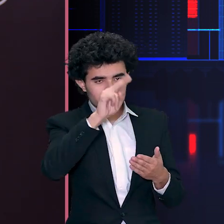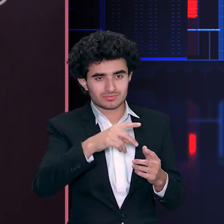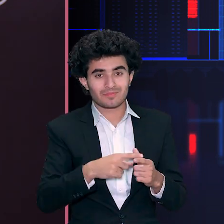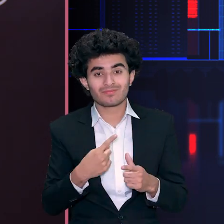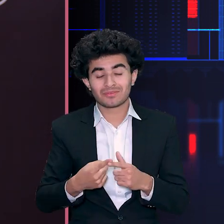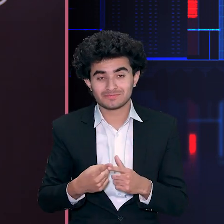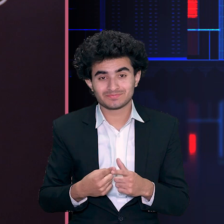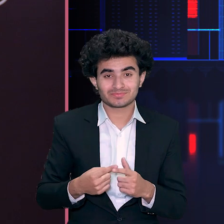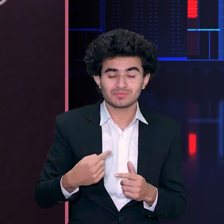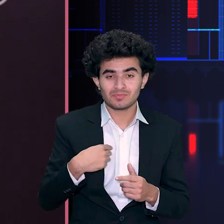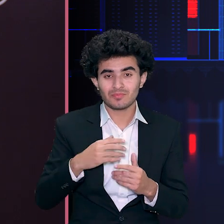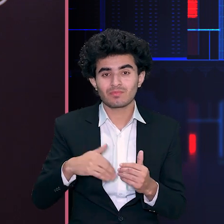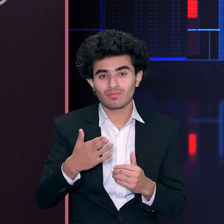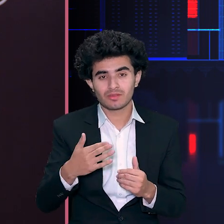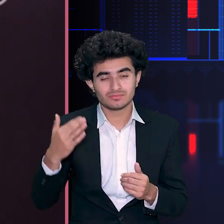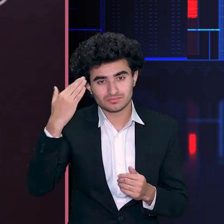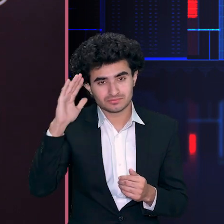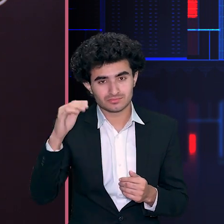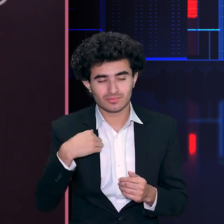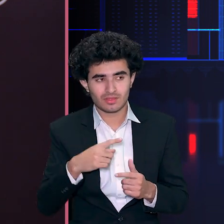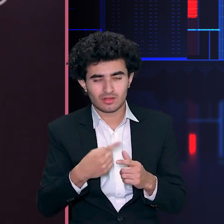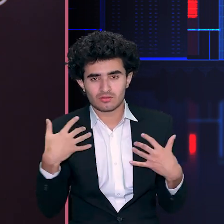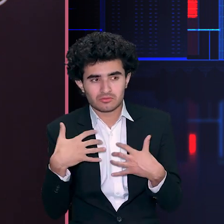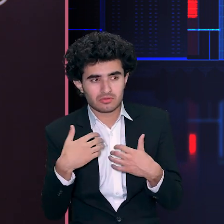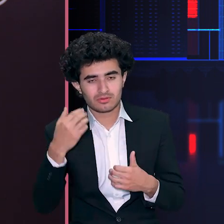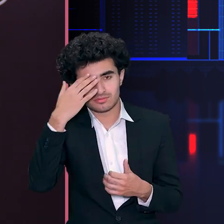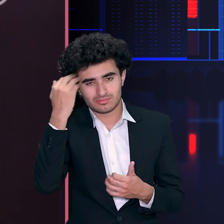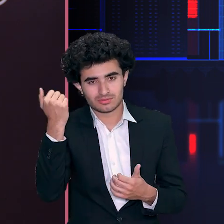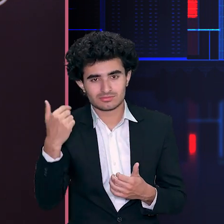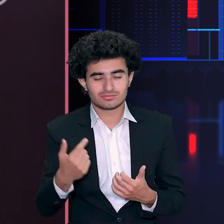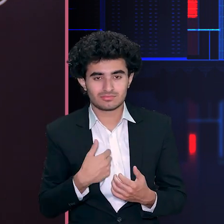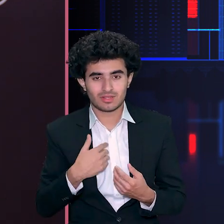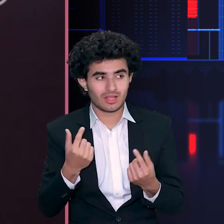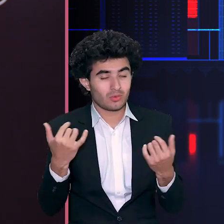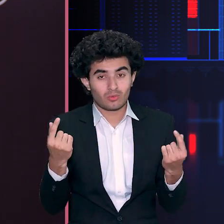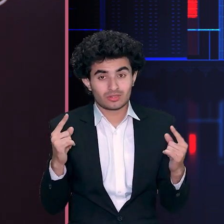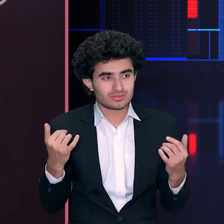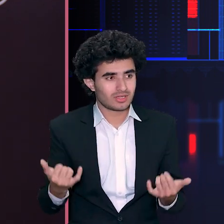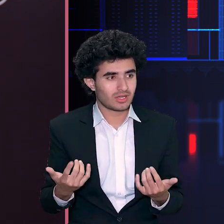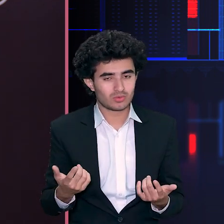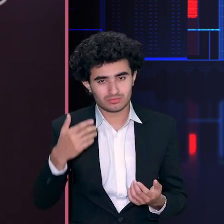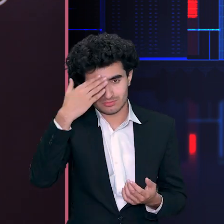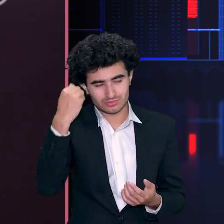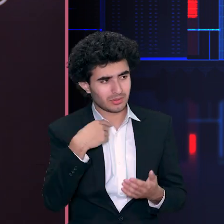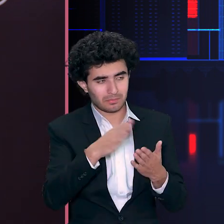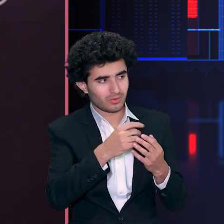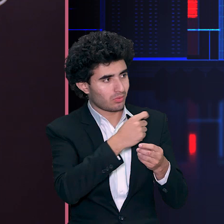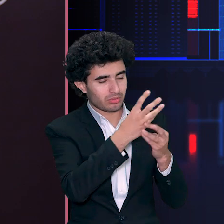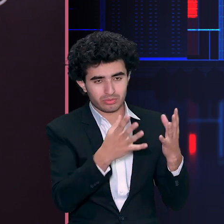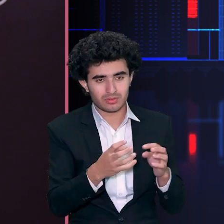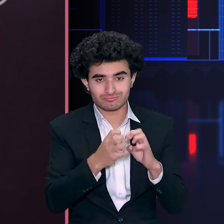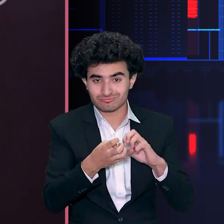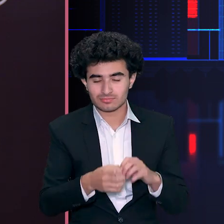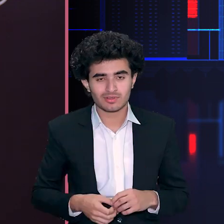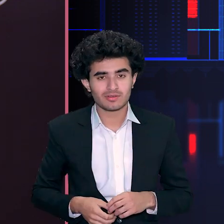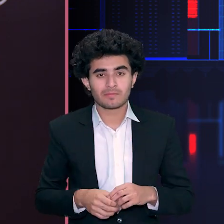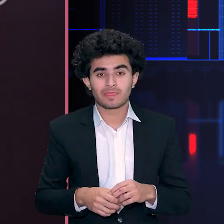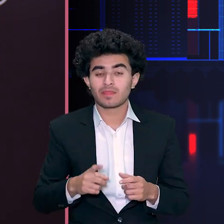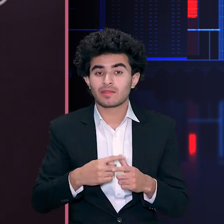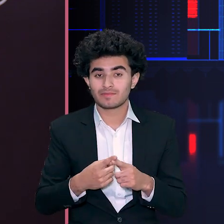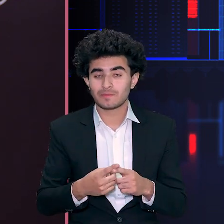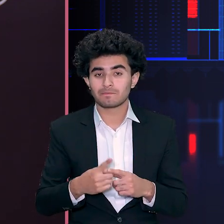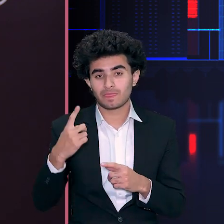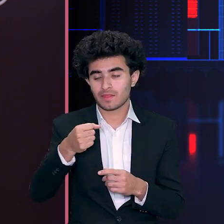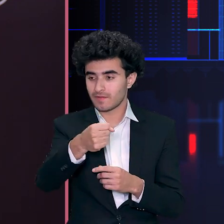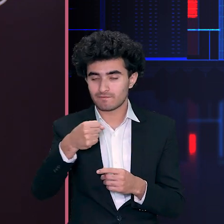اس کے پیچھے میں چھپ گیا. میں نے کہا اب تو میری شامات آنی ہے. تو اسی میں میرے ایک انکل ہے، وہ آئے اور اس نے مجھے گلے سے لگایا نا،